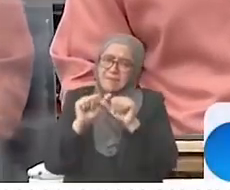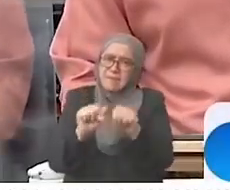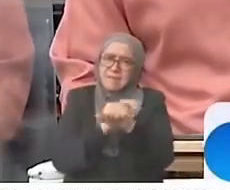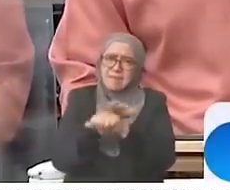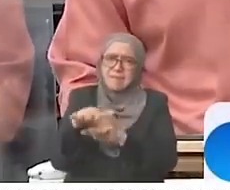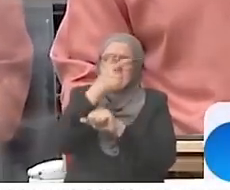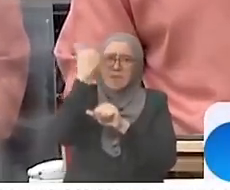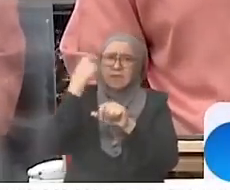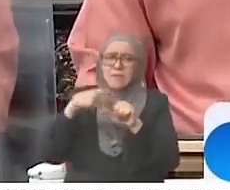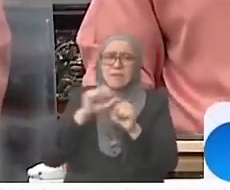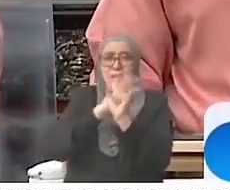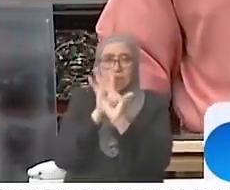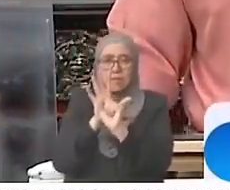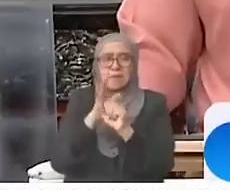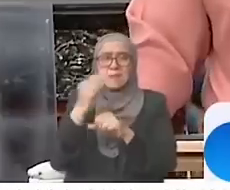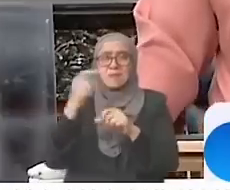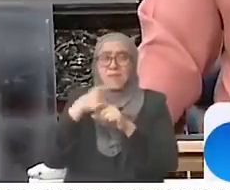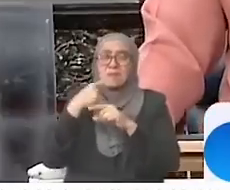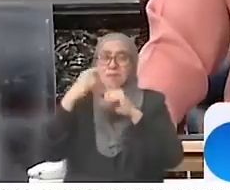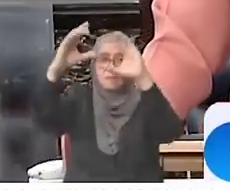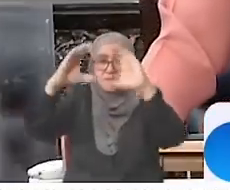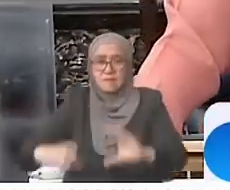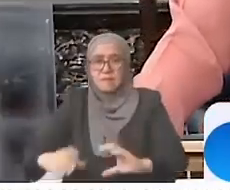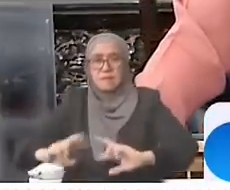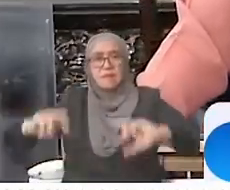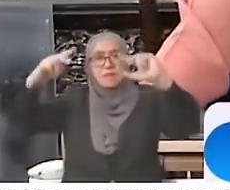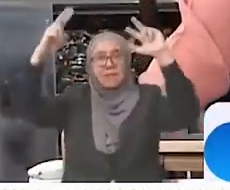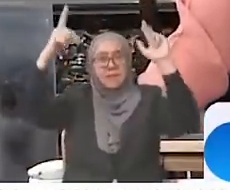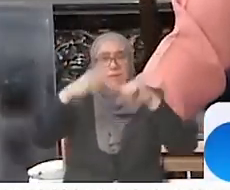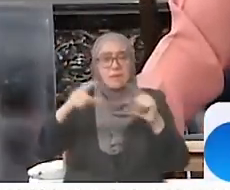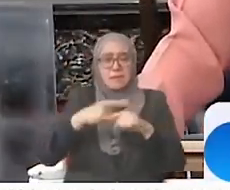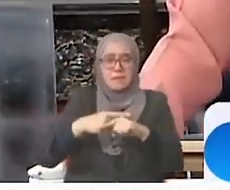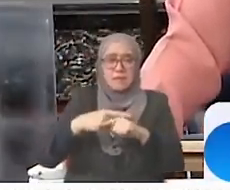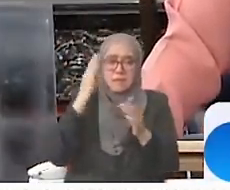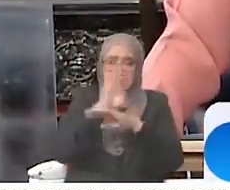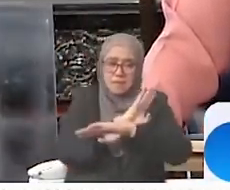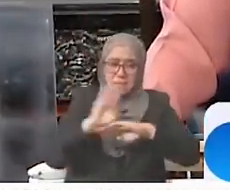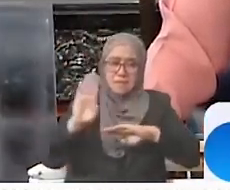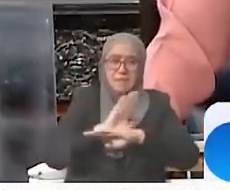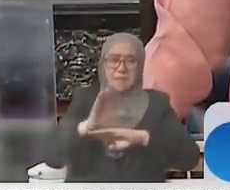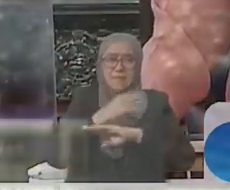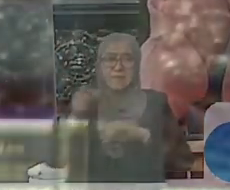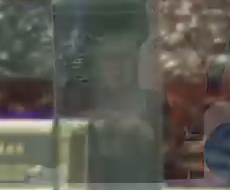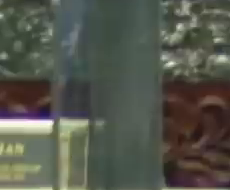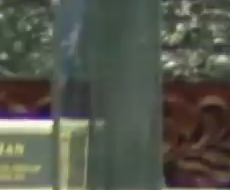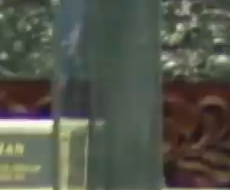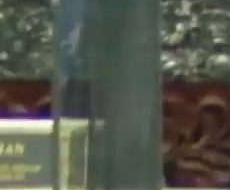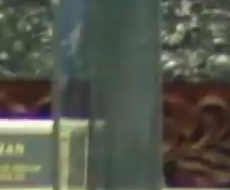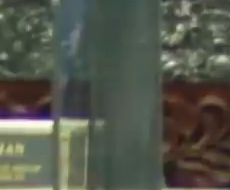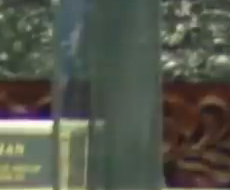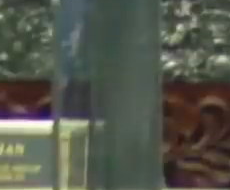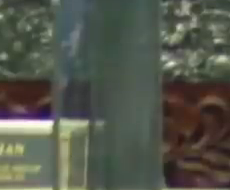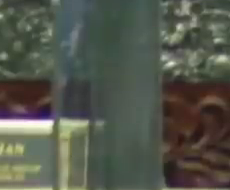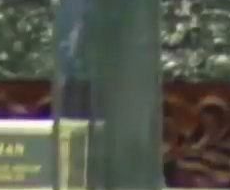sekurang-kurangnya seorang wakil wanita menjadi board member. Baguslah. Jadi kalau itu buat, syarat itu boleh